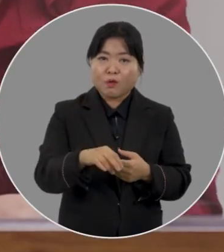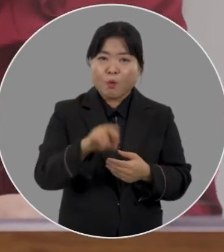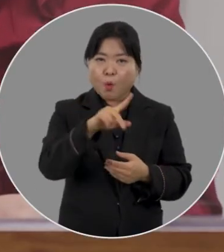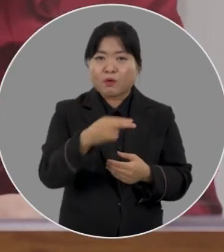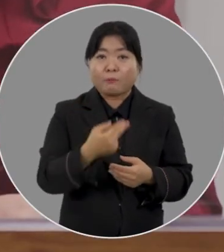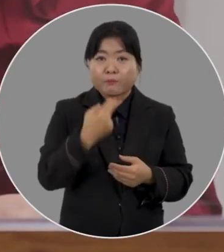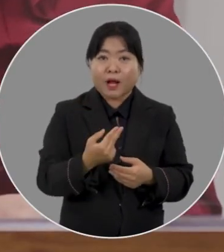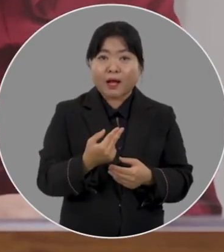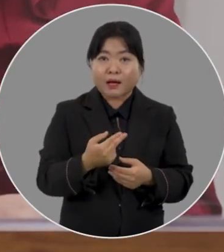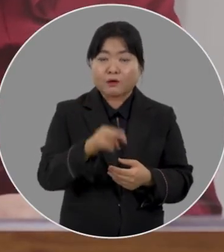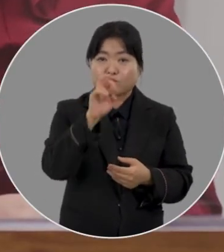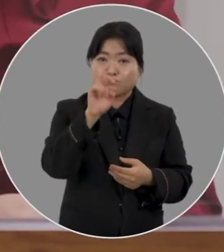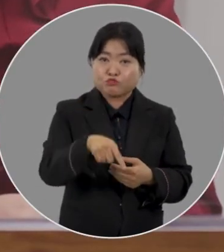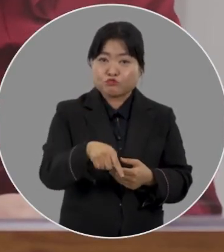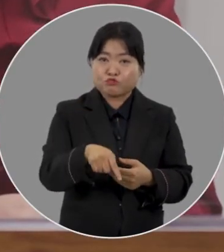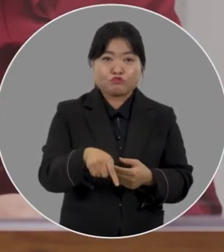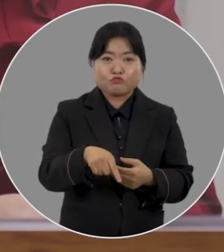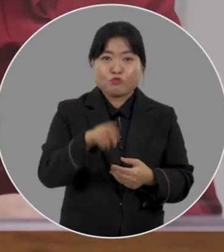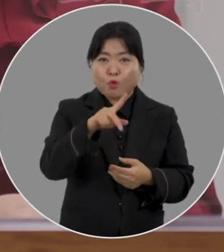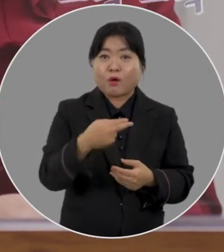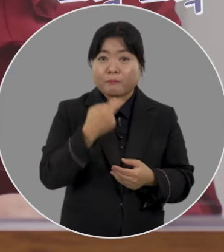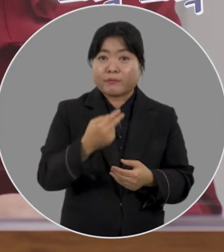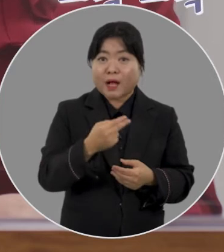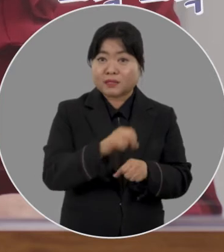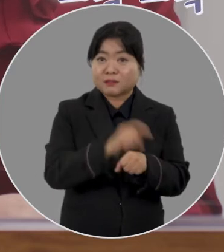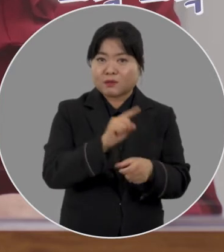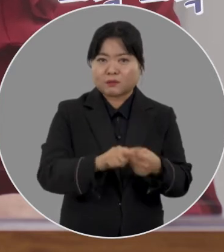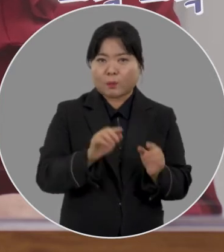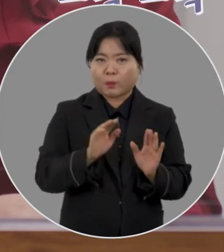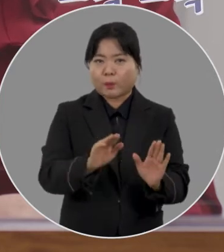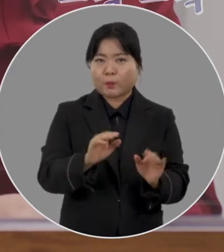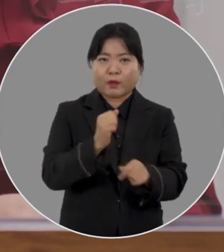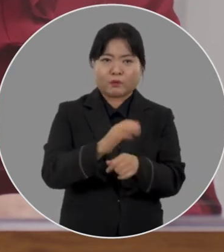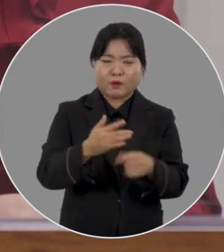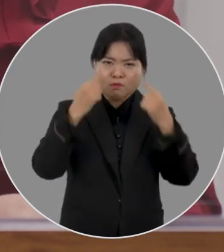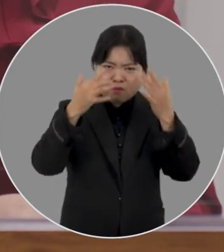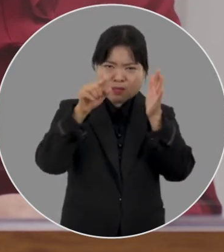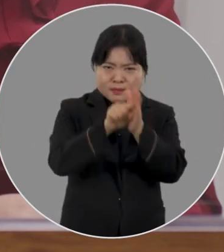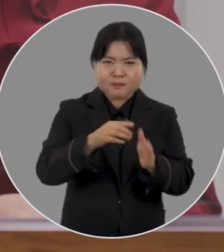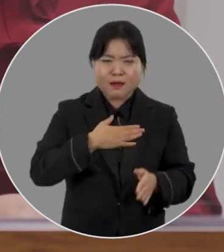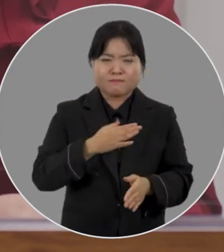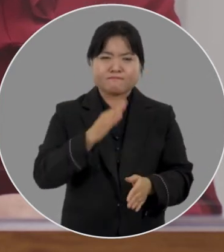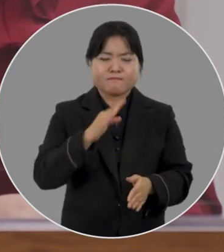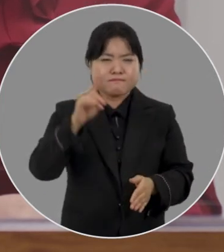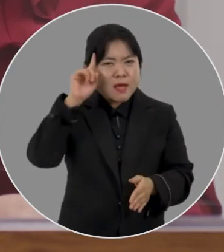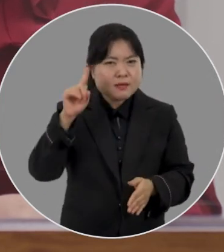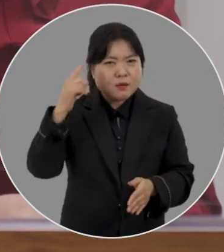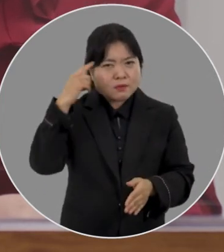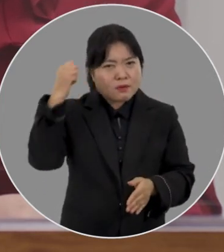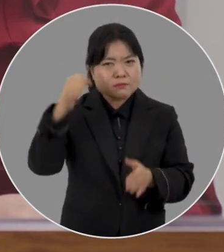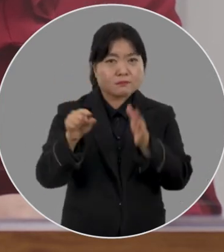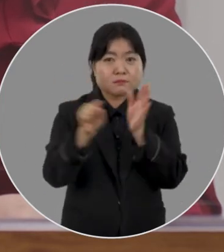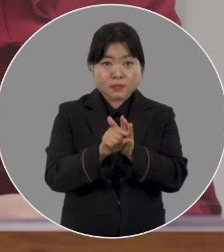오류가 없다라는 그거를 좀 경계해야 되지 않을까. 그러니까 너무 확신에 가득 차 있고 나는 오류가 없다라고 믿고